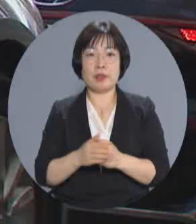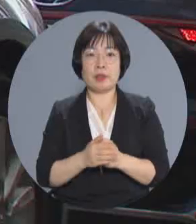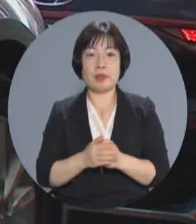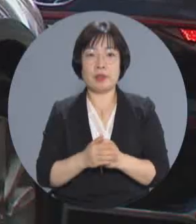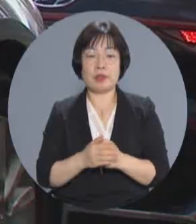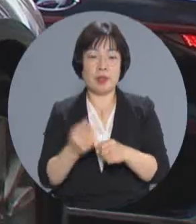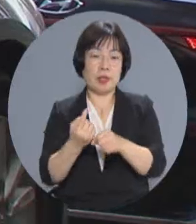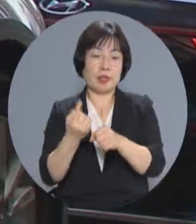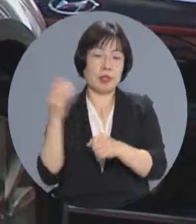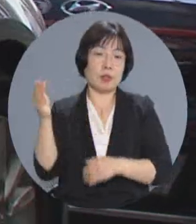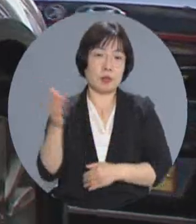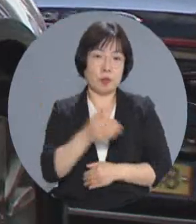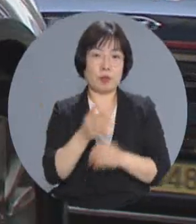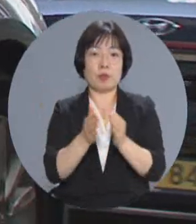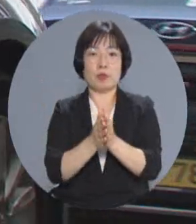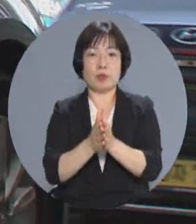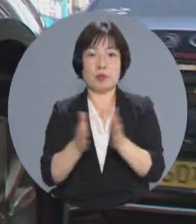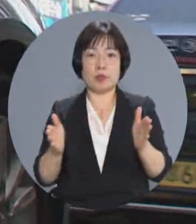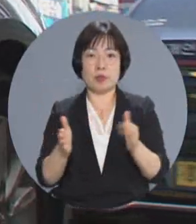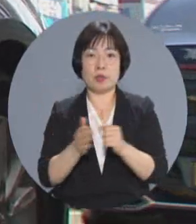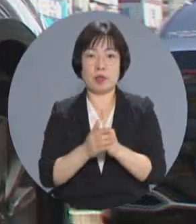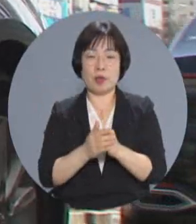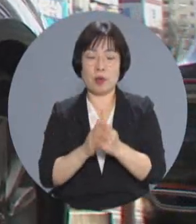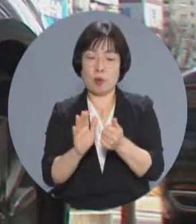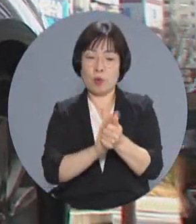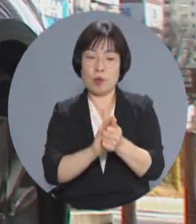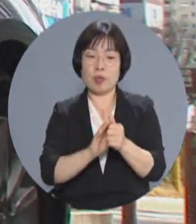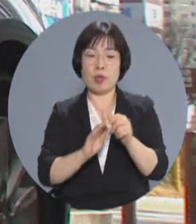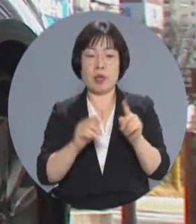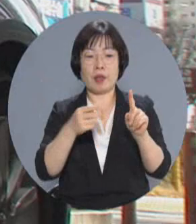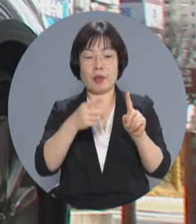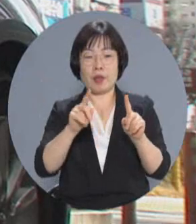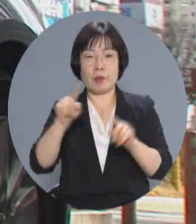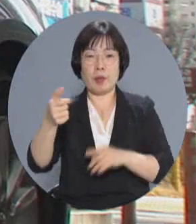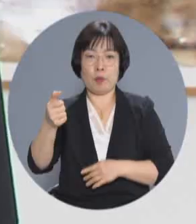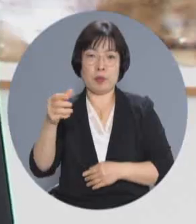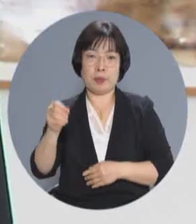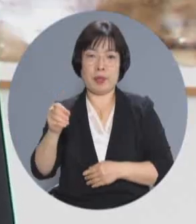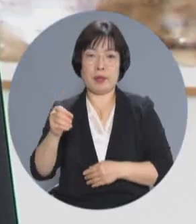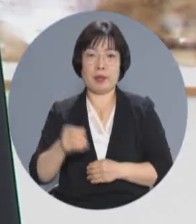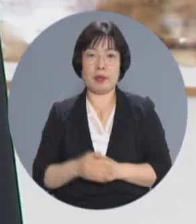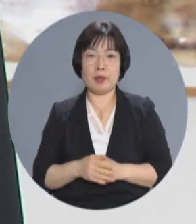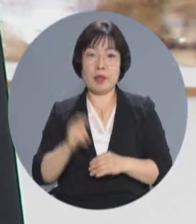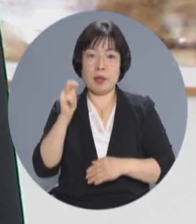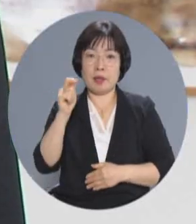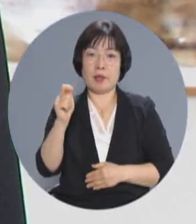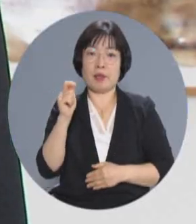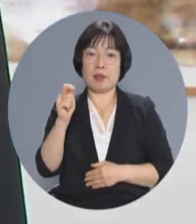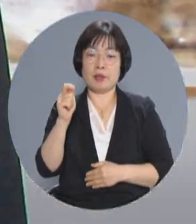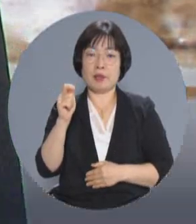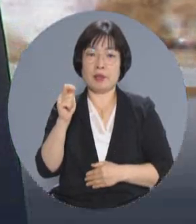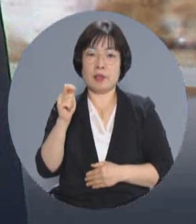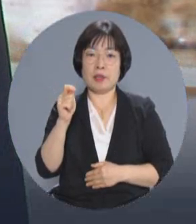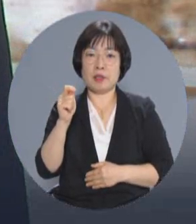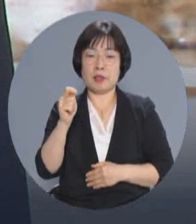그마저도 지난해부터 시작됐고 혜택도 150만 원에 그칩니다. 택시가 이제